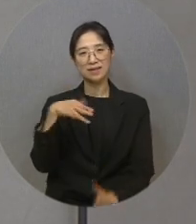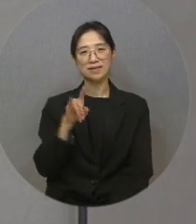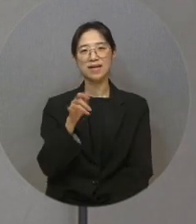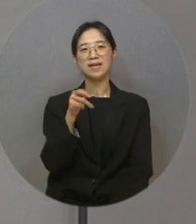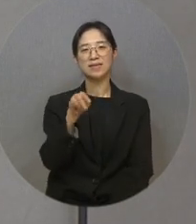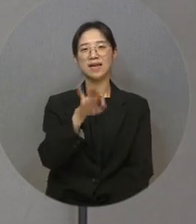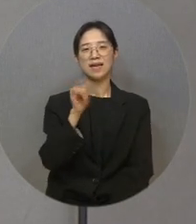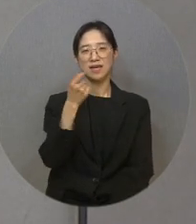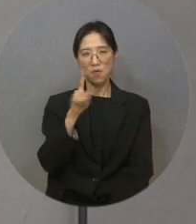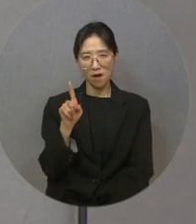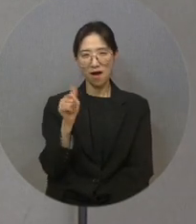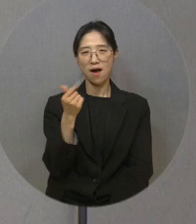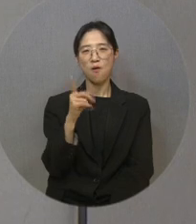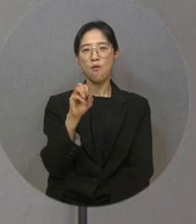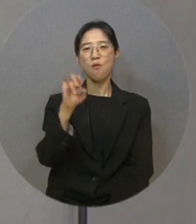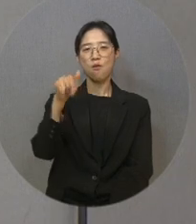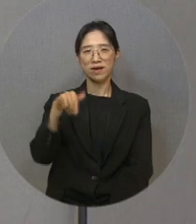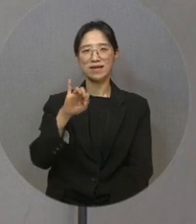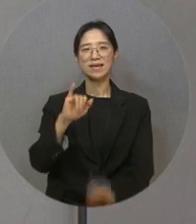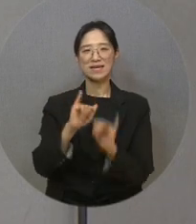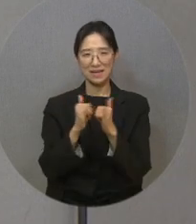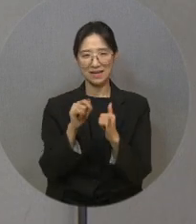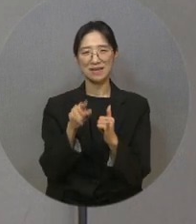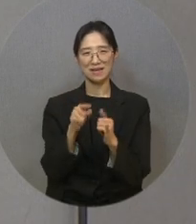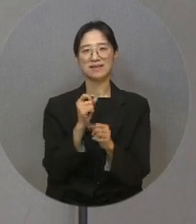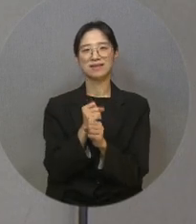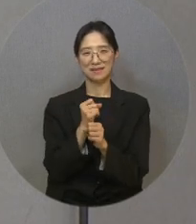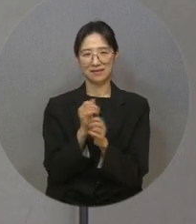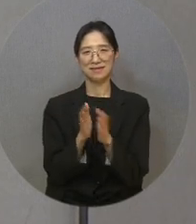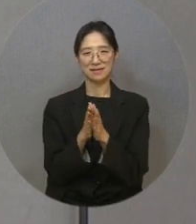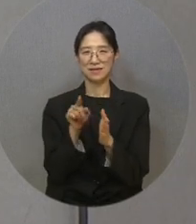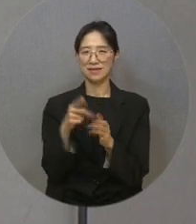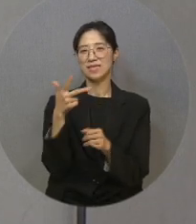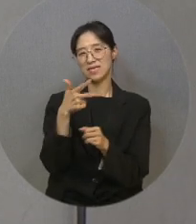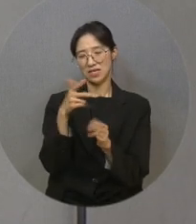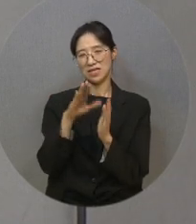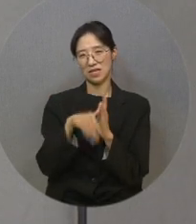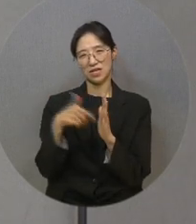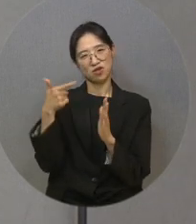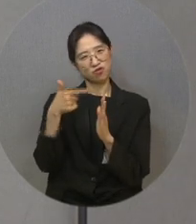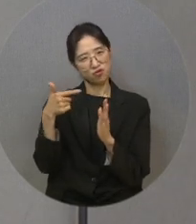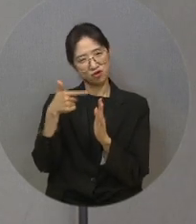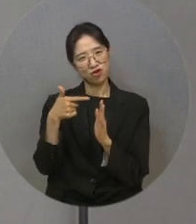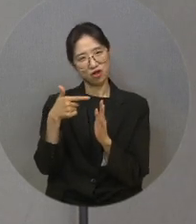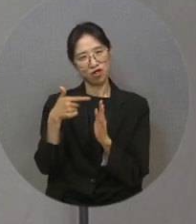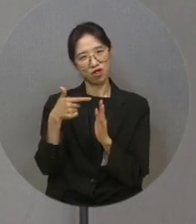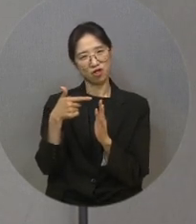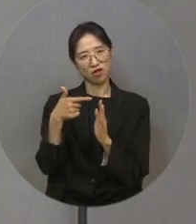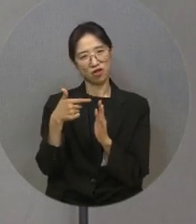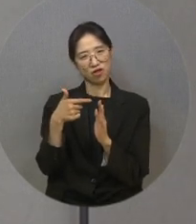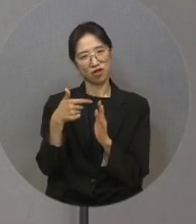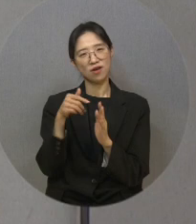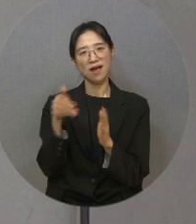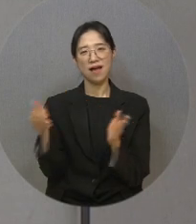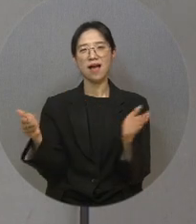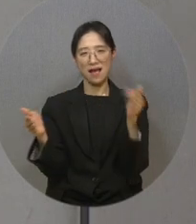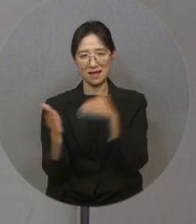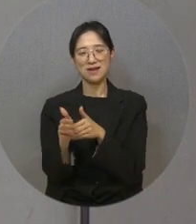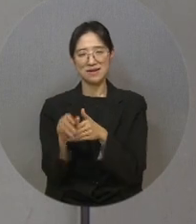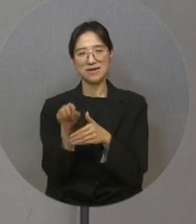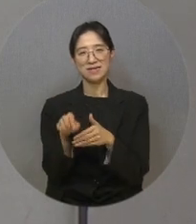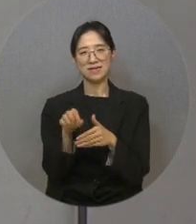제세이와 홍익인간을 불을 지기 시작을 했죠. 이게 7000년경에서 6000년경까지